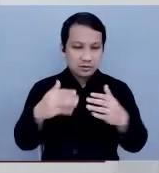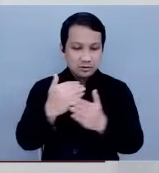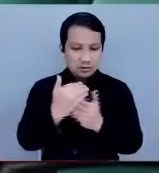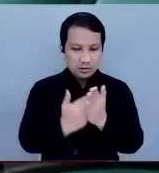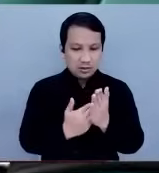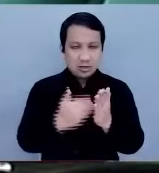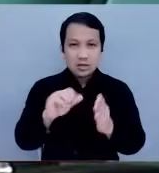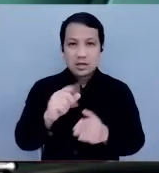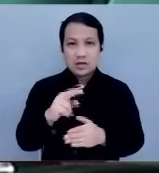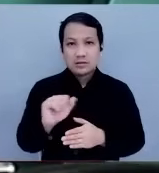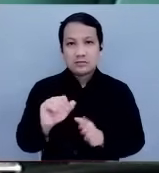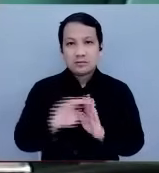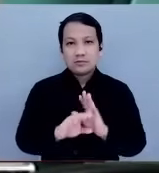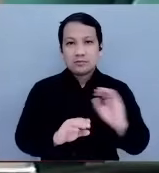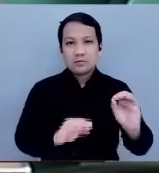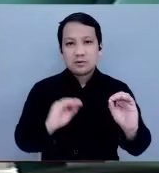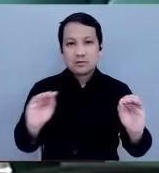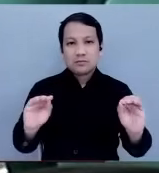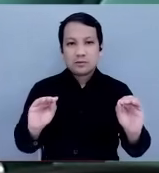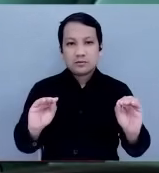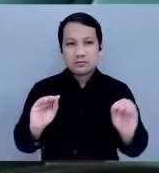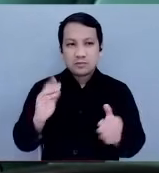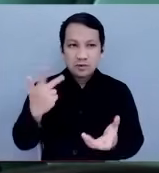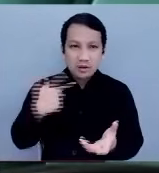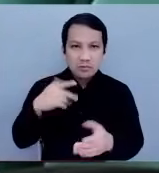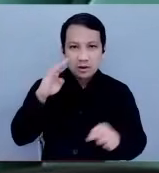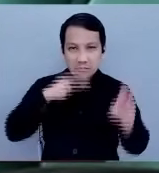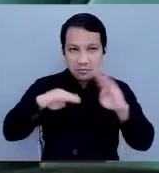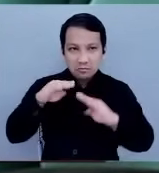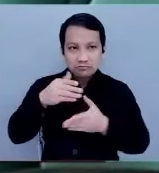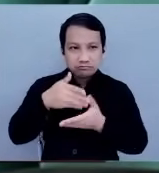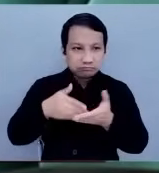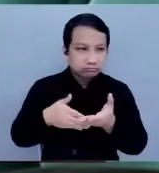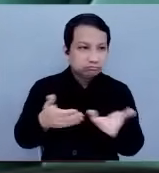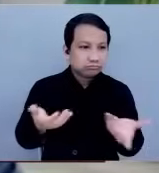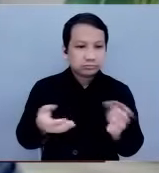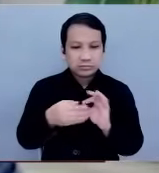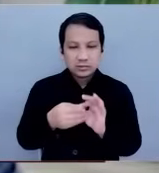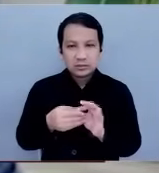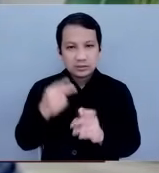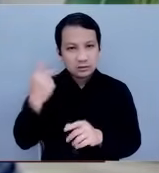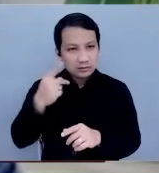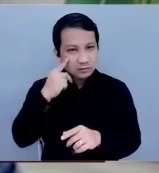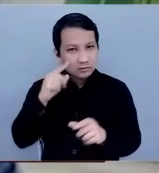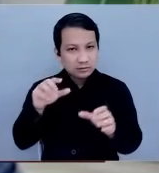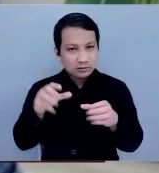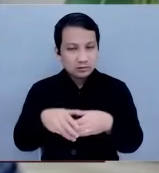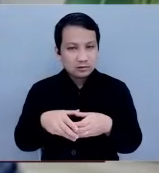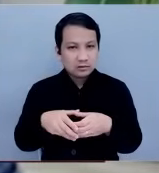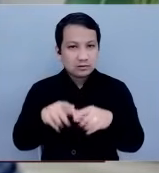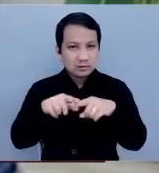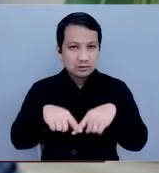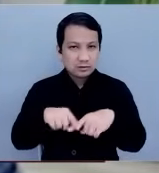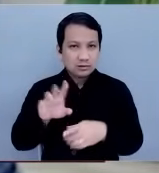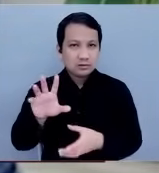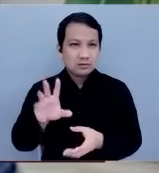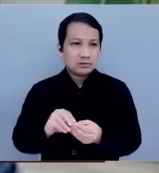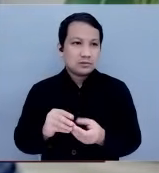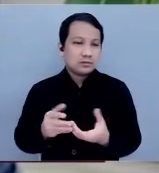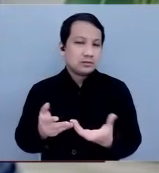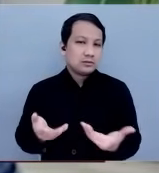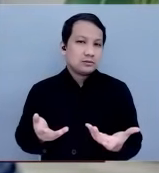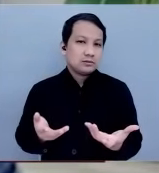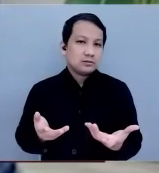magka-close be cracks Uh in in in in a political Alliance depending you know